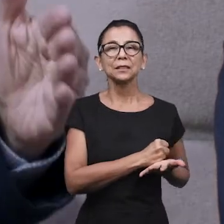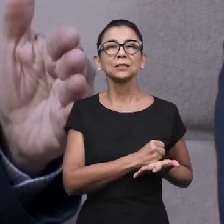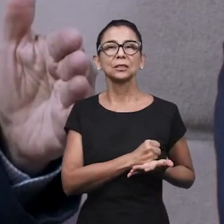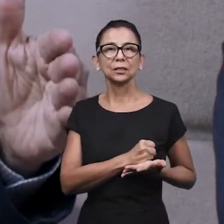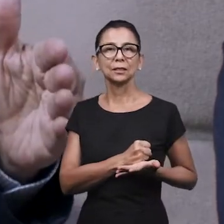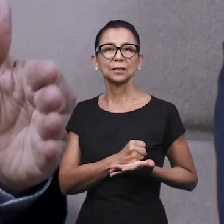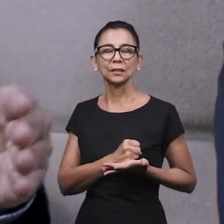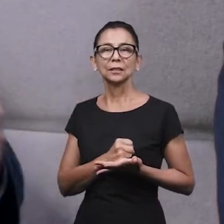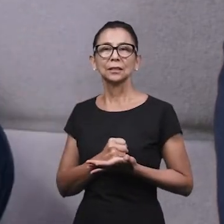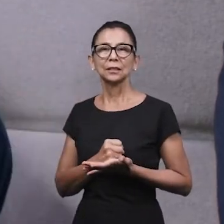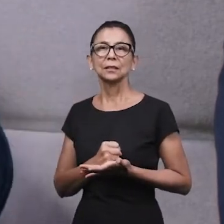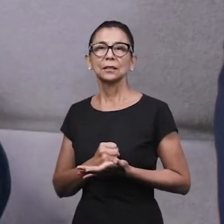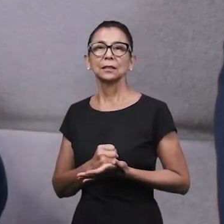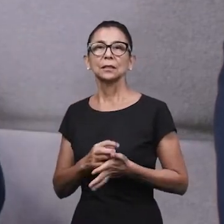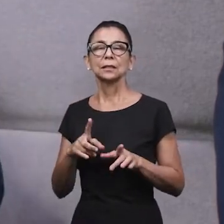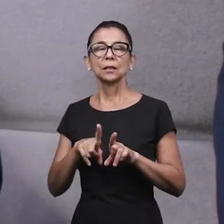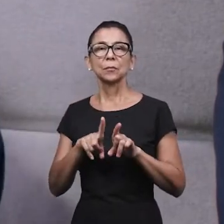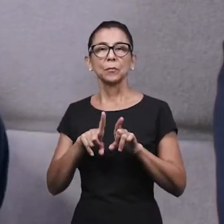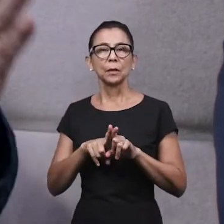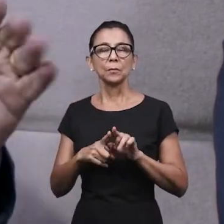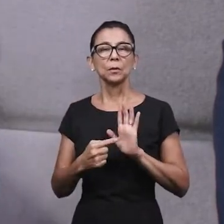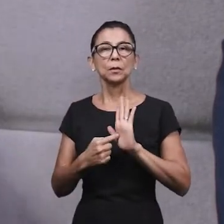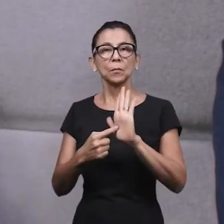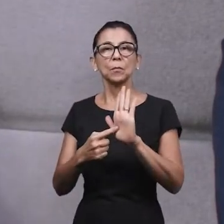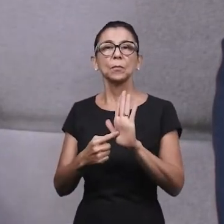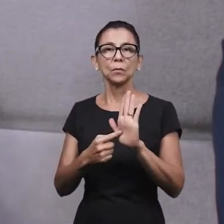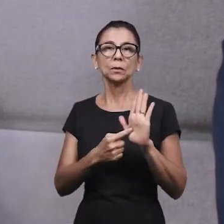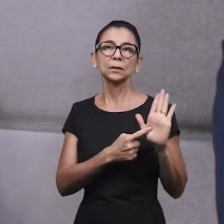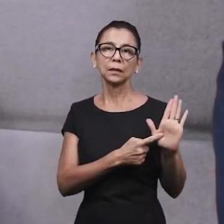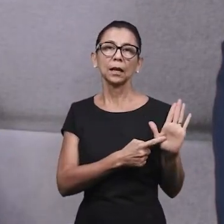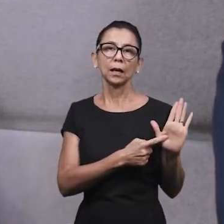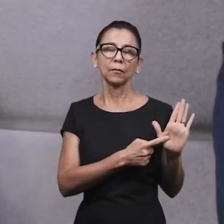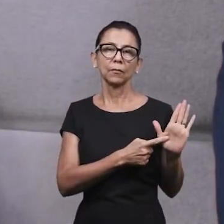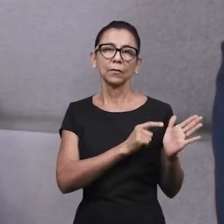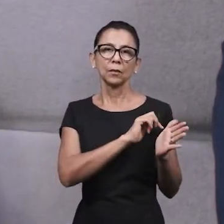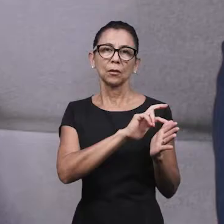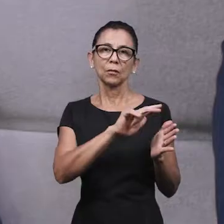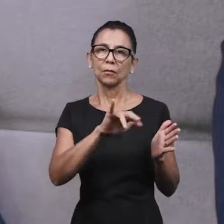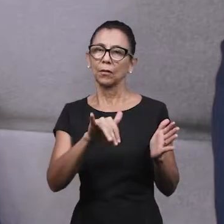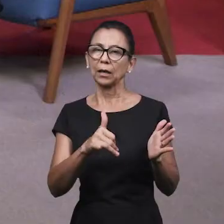projet au troisième jour à l'Ancien Testament. Il y a beaucoup d'exemples.